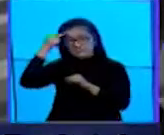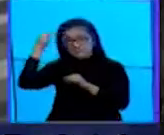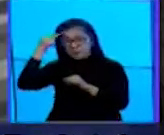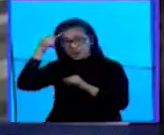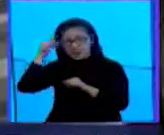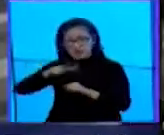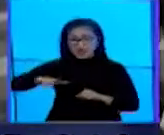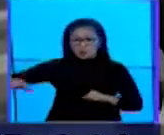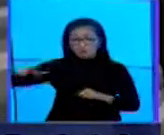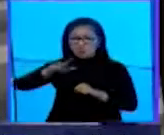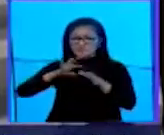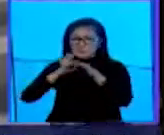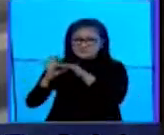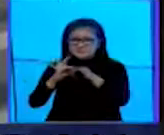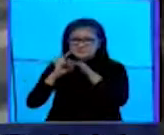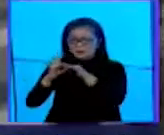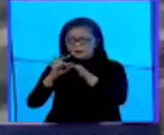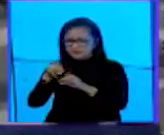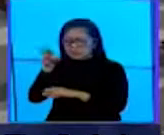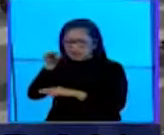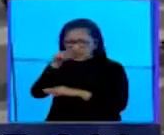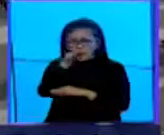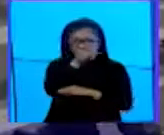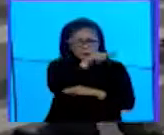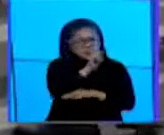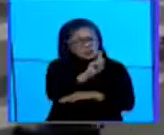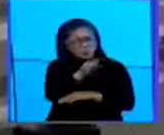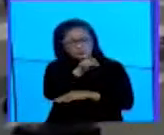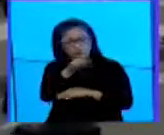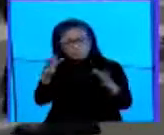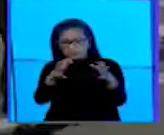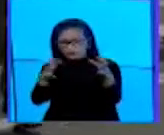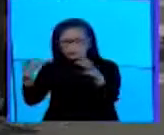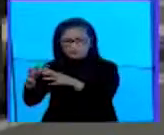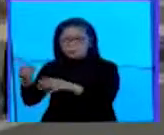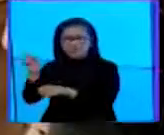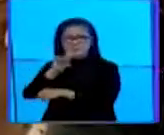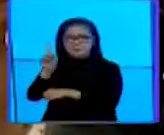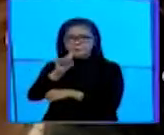satu acara yang besar sehingga menimbulkan daerah zona baru lagi.